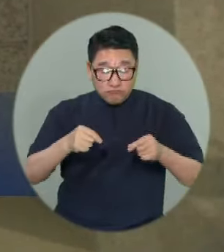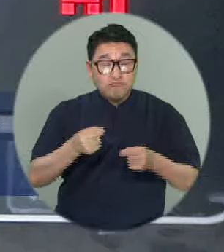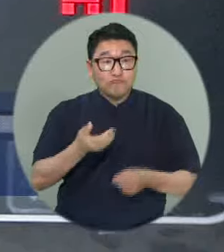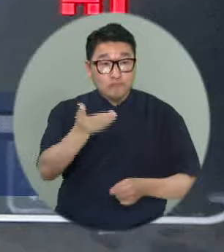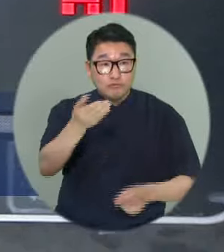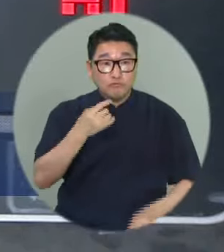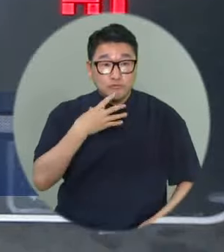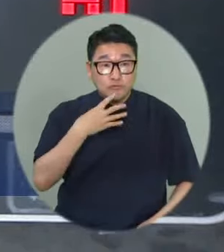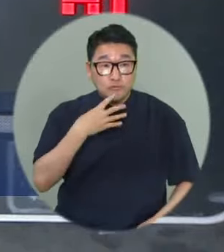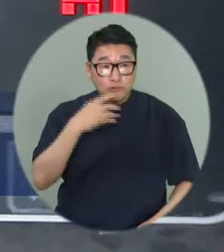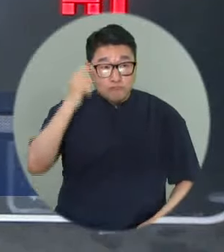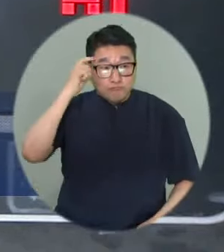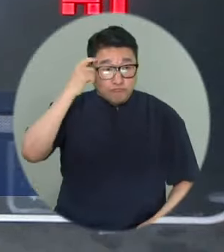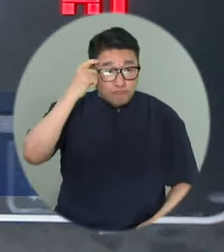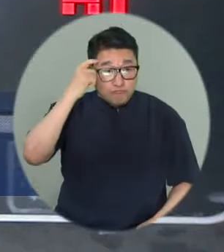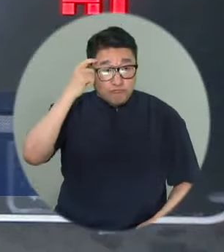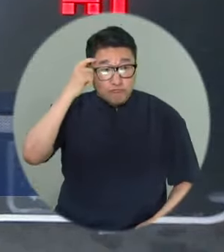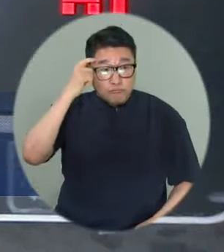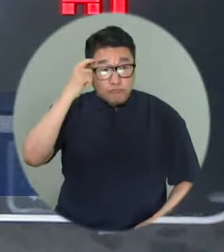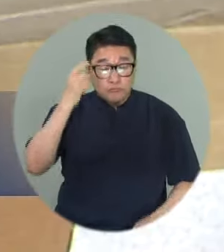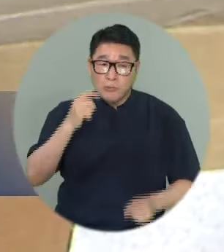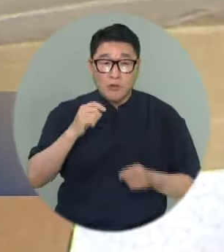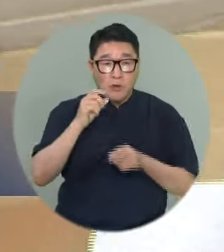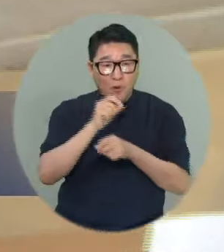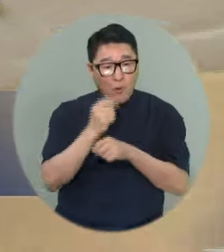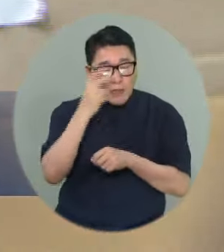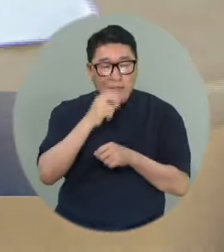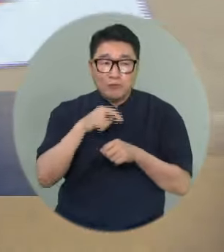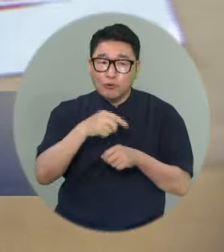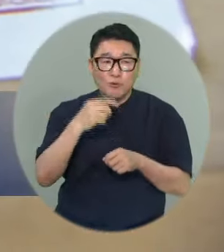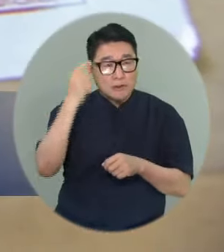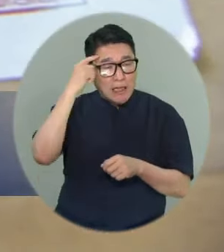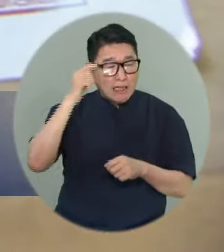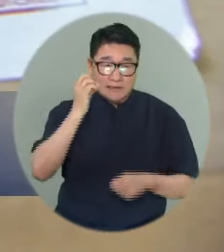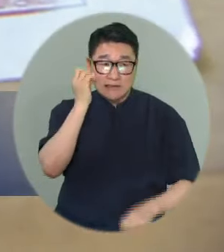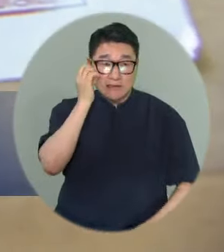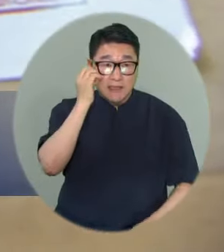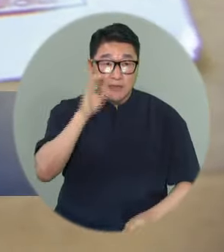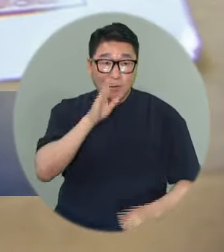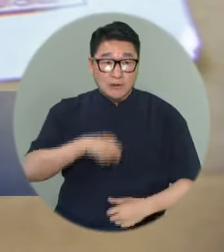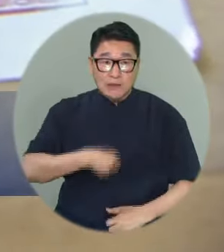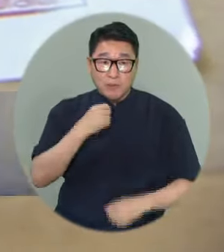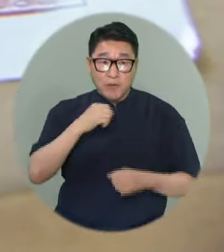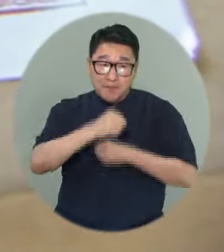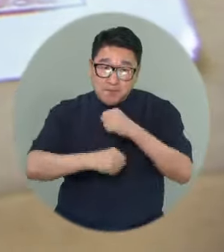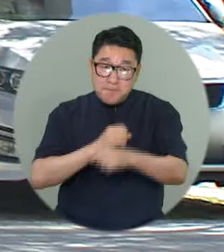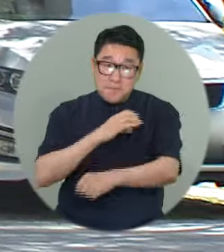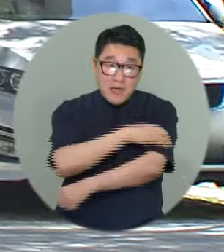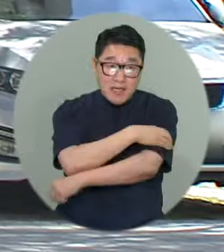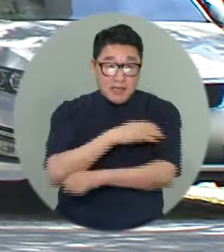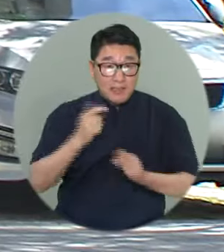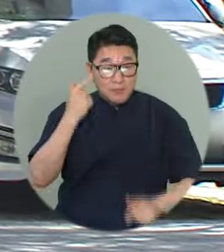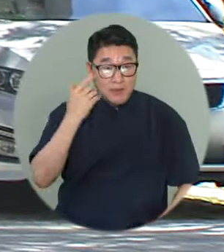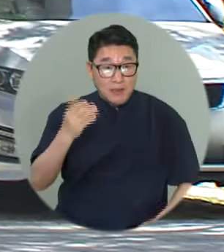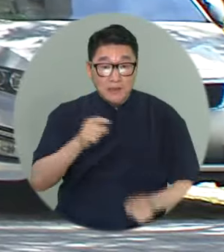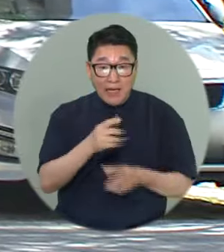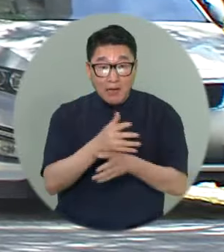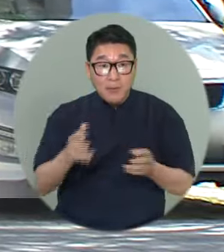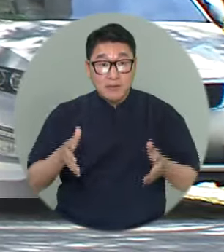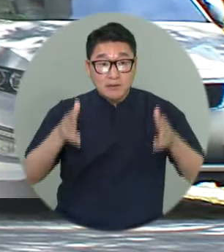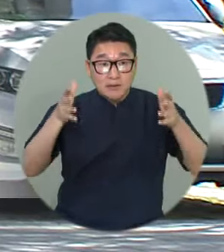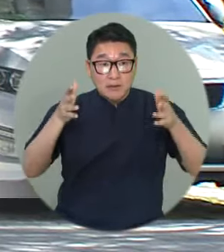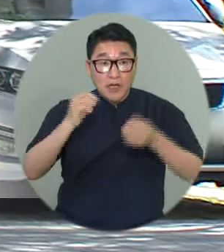건데 그렇게 생각한다는 관리사무소 자체가 이상한 거 아니에요? 솔직히 말하면 갑질이죠. 하지만 이